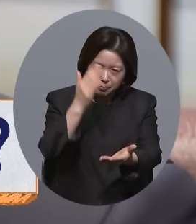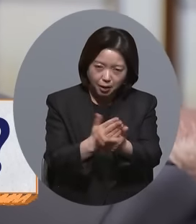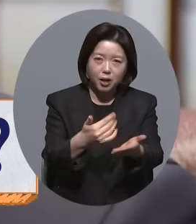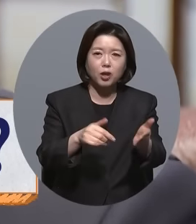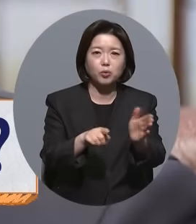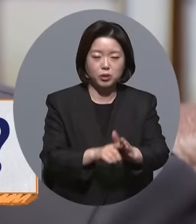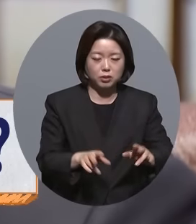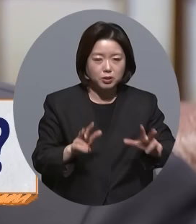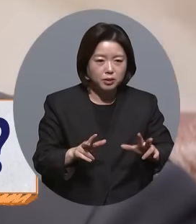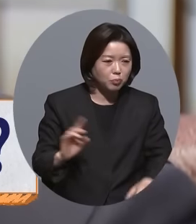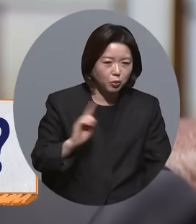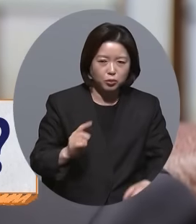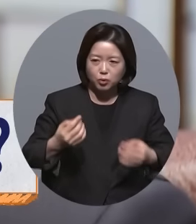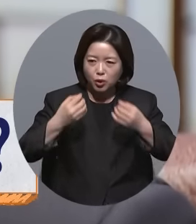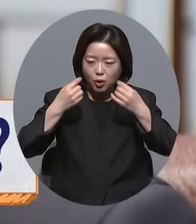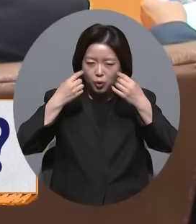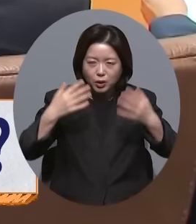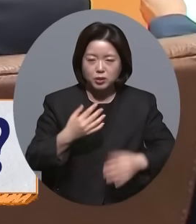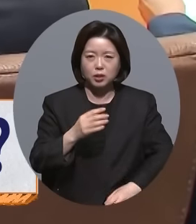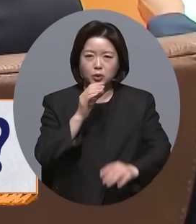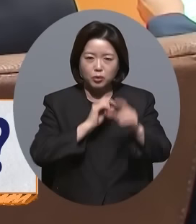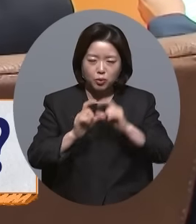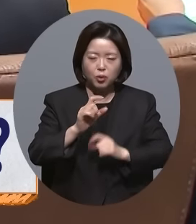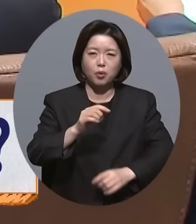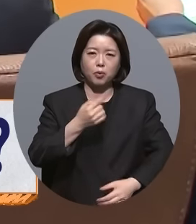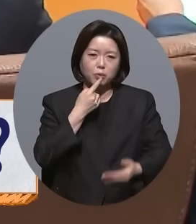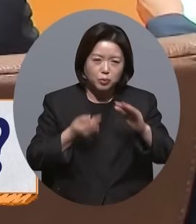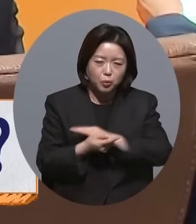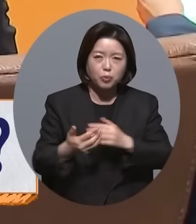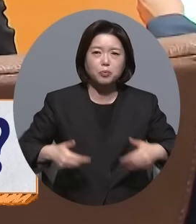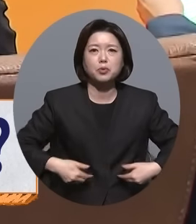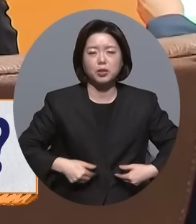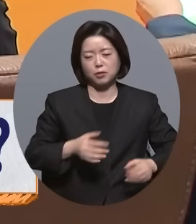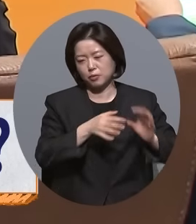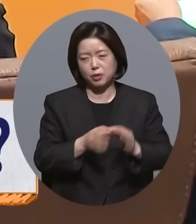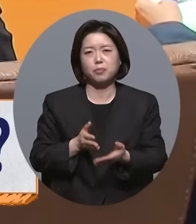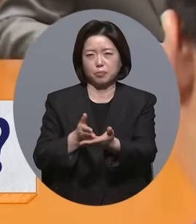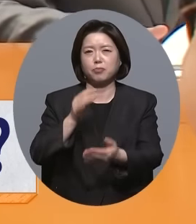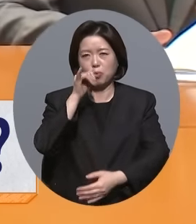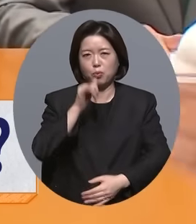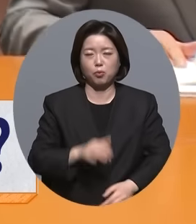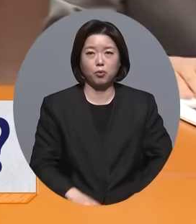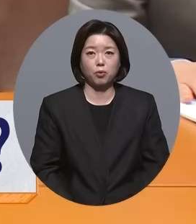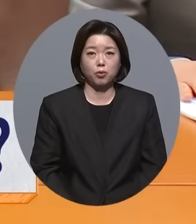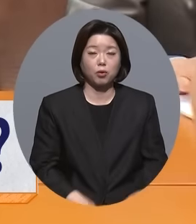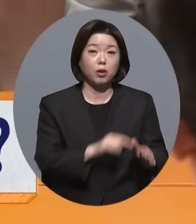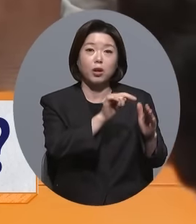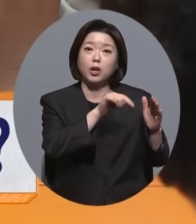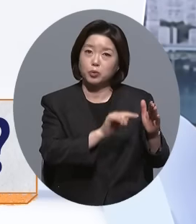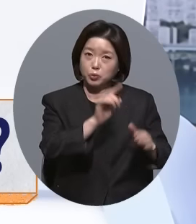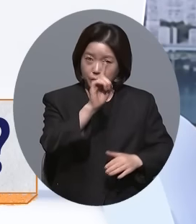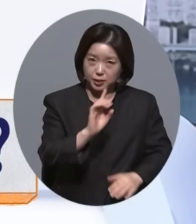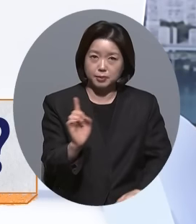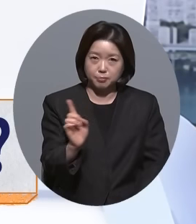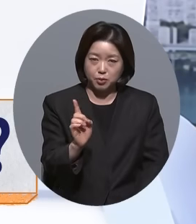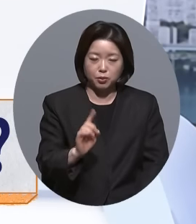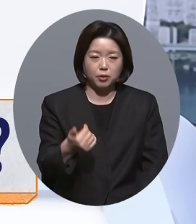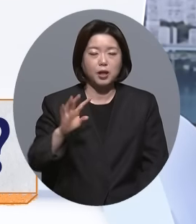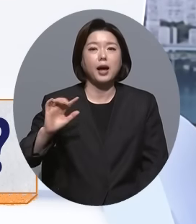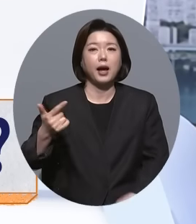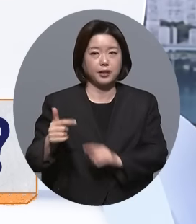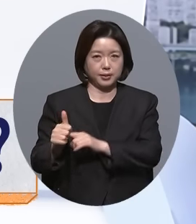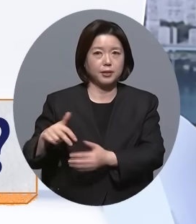뭔가 지금 전향적인 조치가 필요하다고 계속 말씀드리고 있는 거죠. 지금 그 중에 하나로 이제 거론이 되는 게 그 한동훈 대표